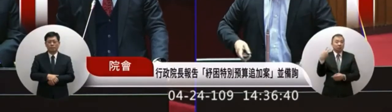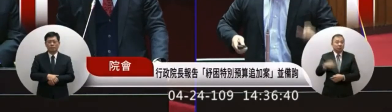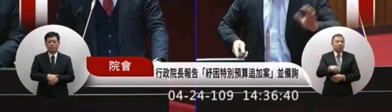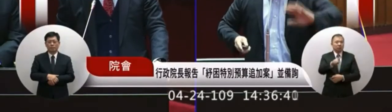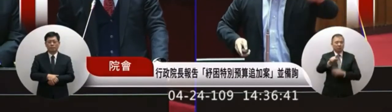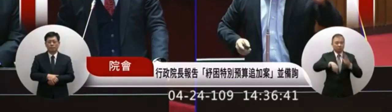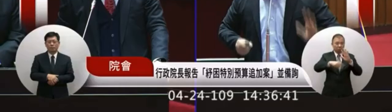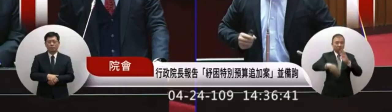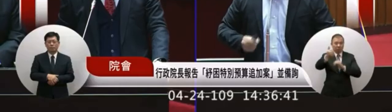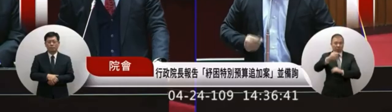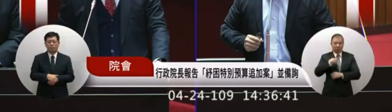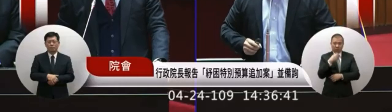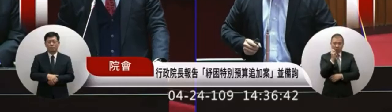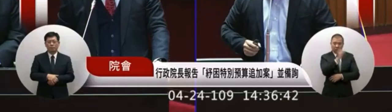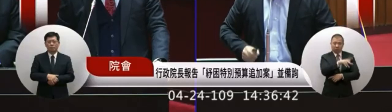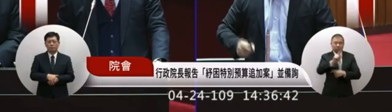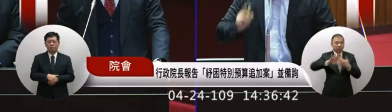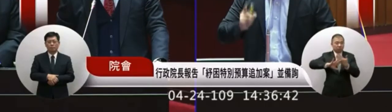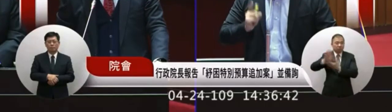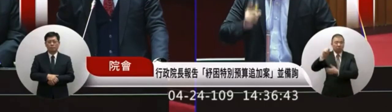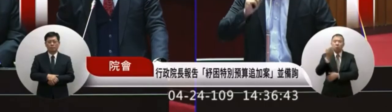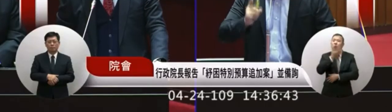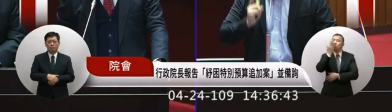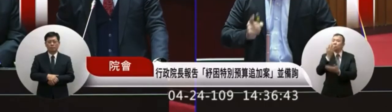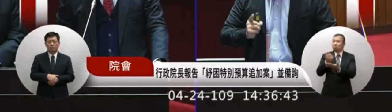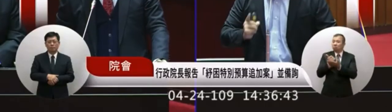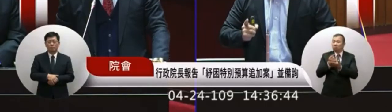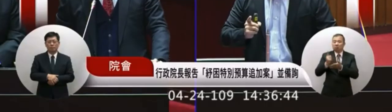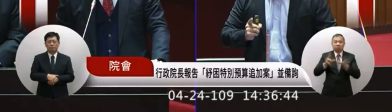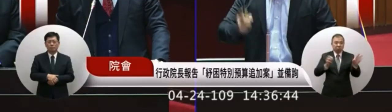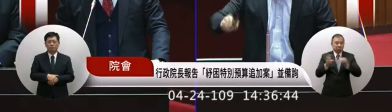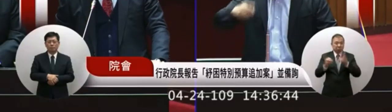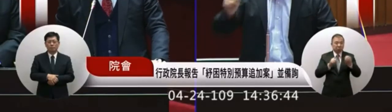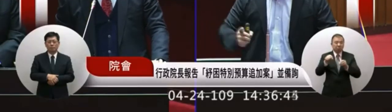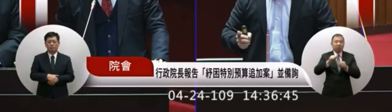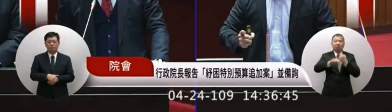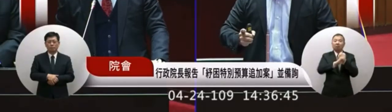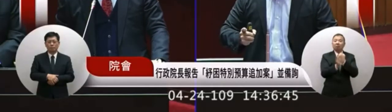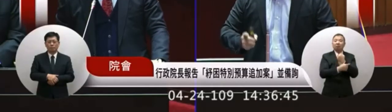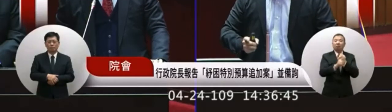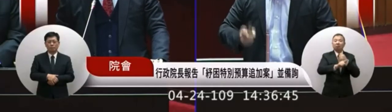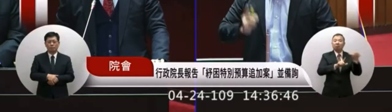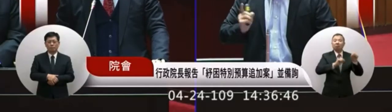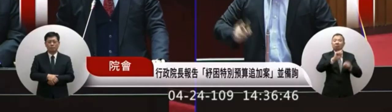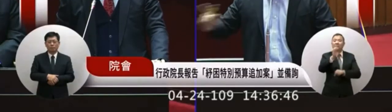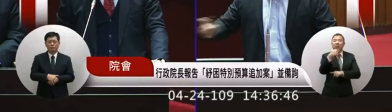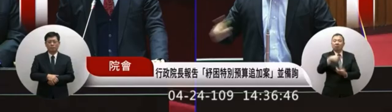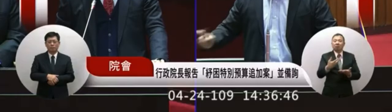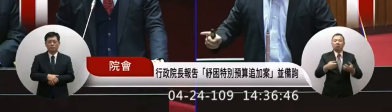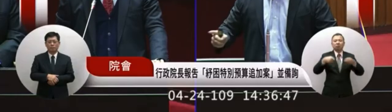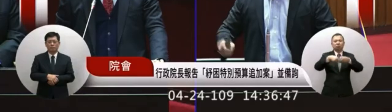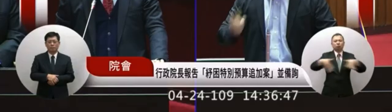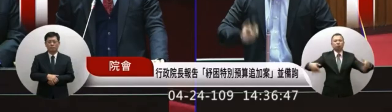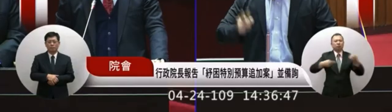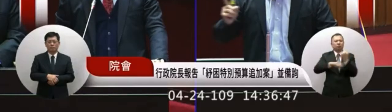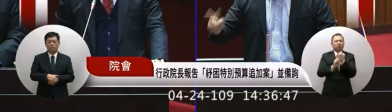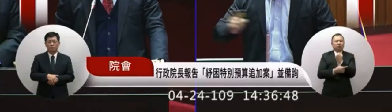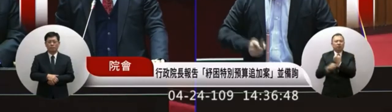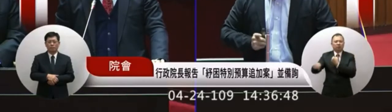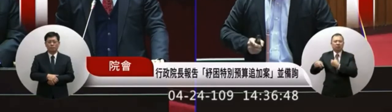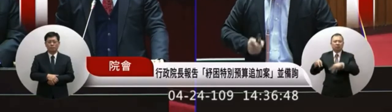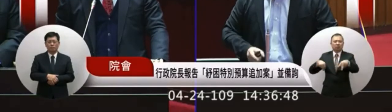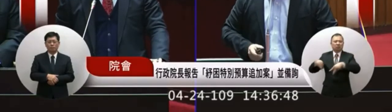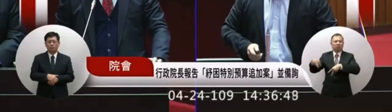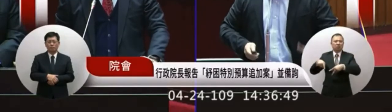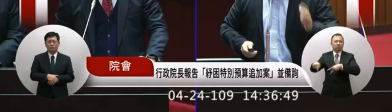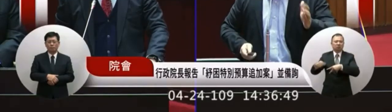这个代志，即收集其他旅客的资讯哈，他是用一个组织法，其实咱拢读法律嘞。好，组织法跟行为法不一样，他怎么可以